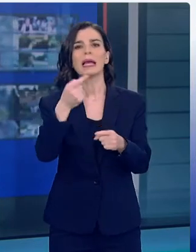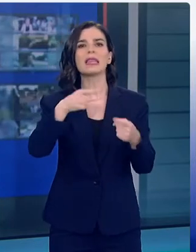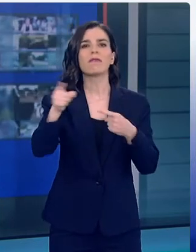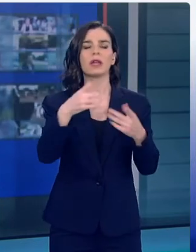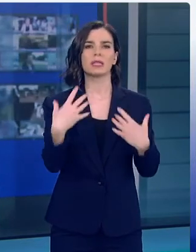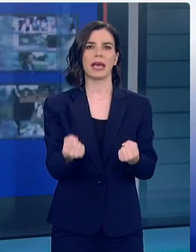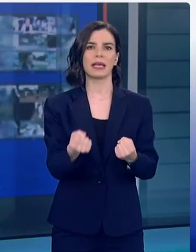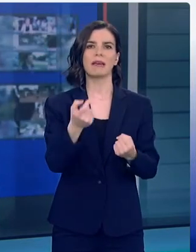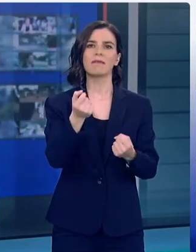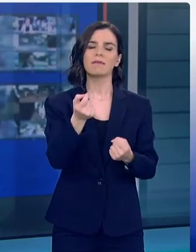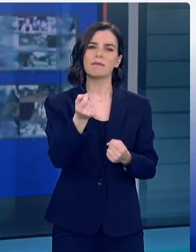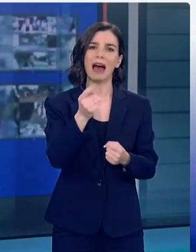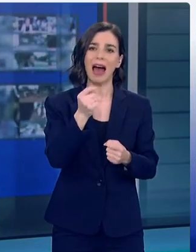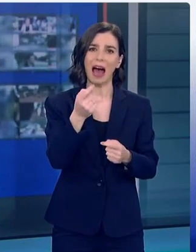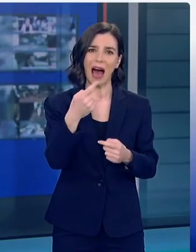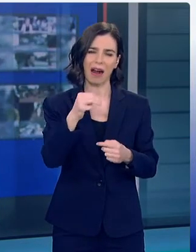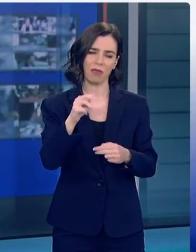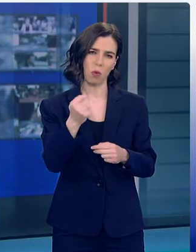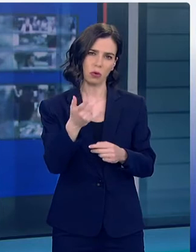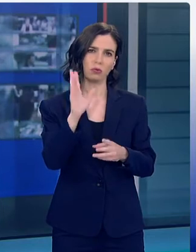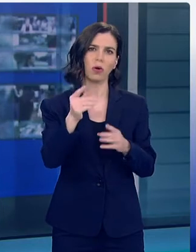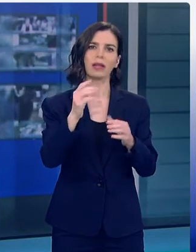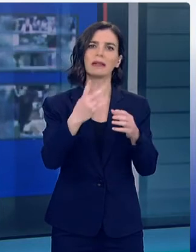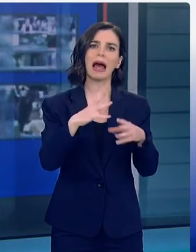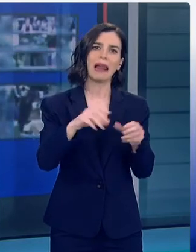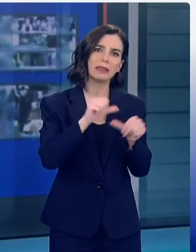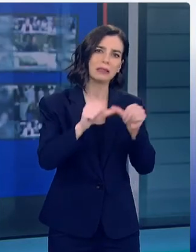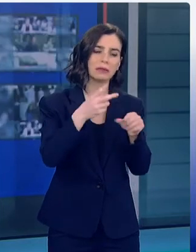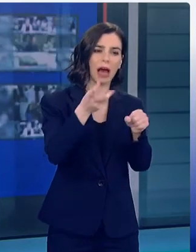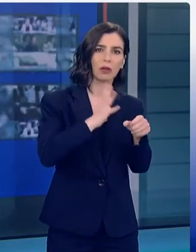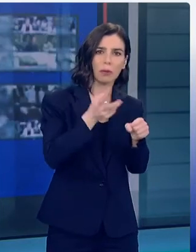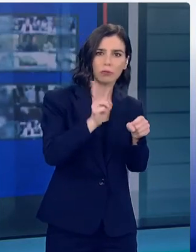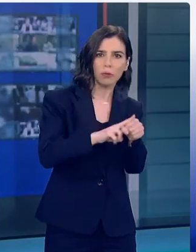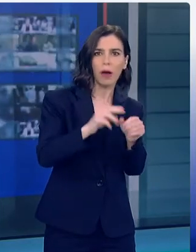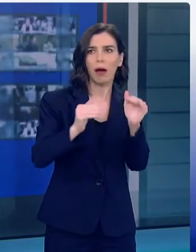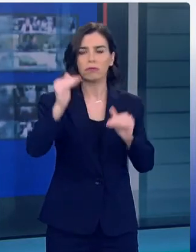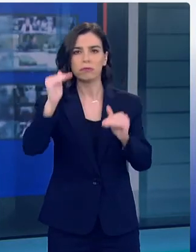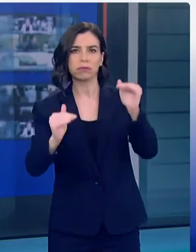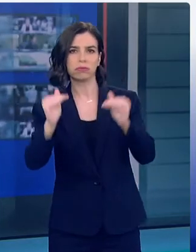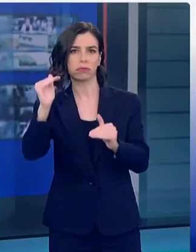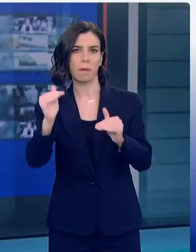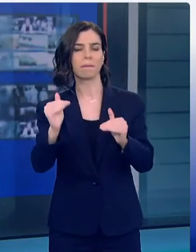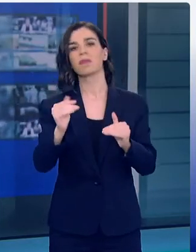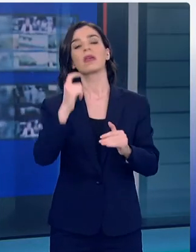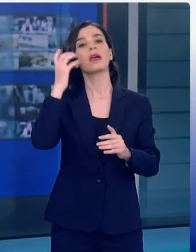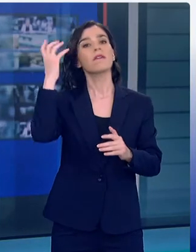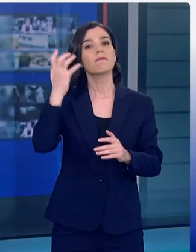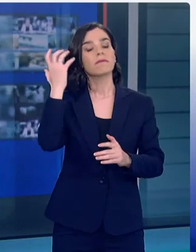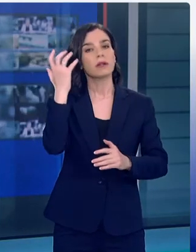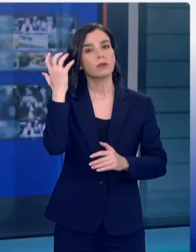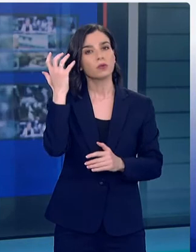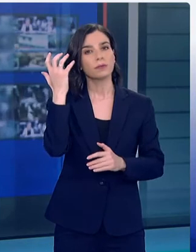αυτούς τους αριθμούς μπορεί να ανεβάζουν αρκετές φορές προς τα πάνω τη θνητότητα ή να την κατεβάζουν. Φαντάζεστε λοιπόν